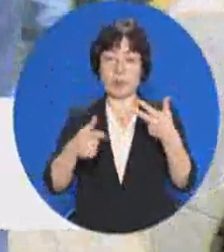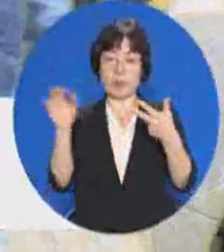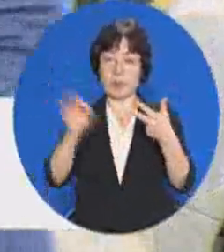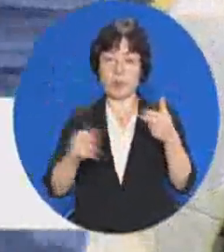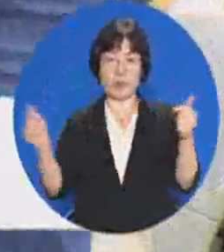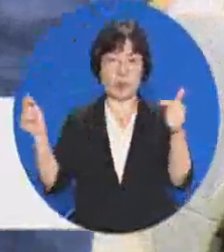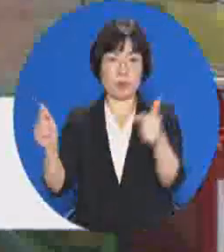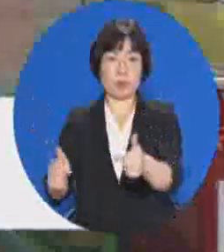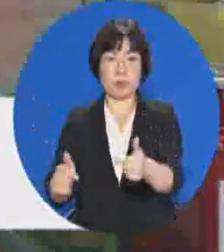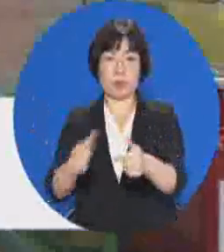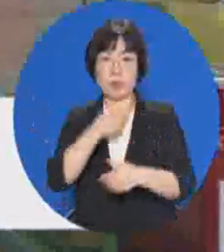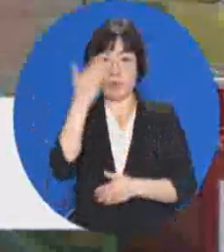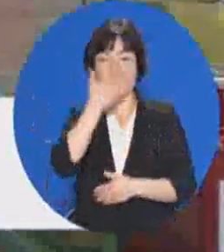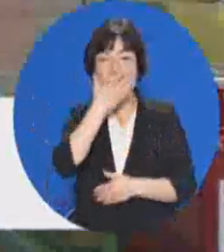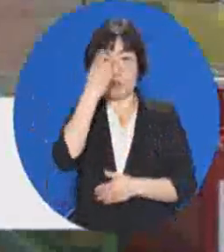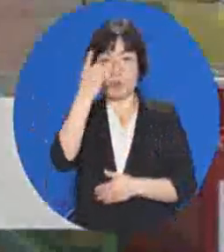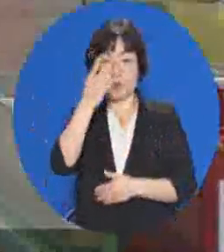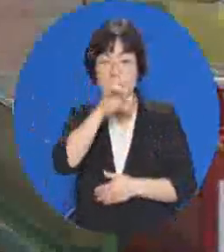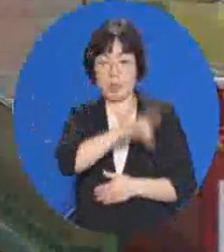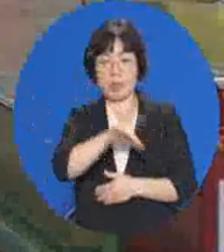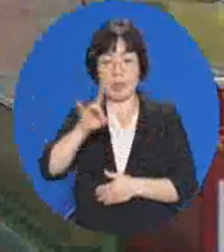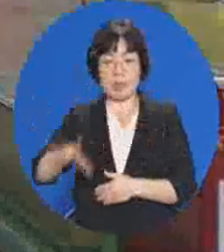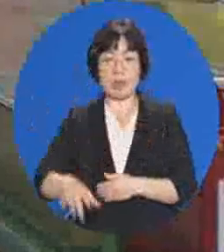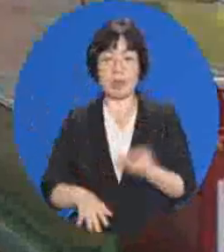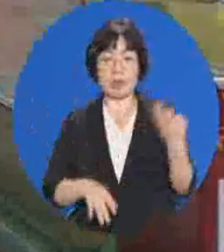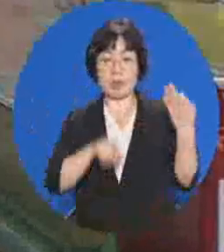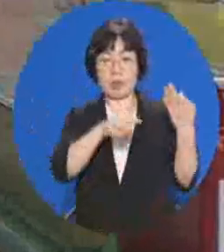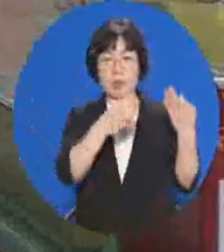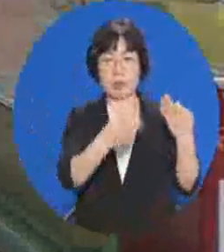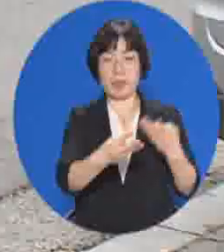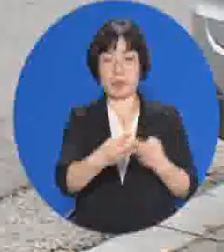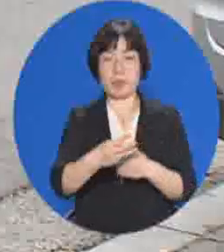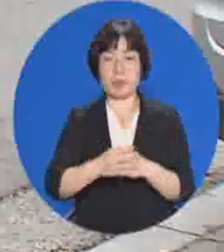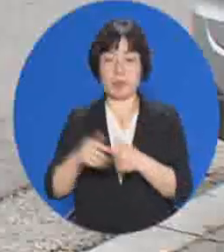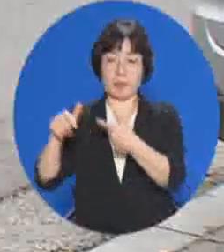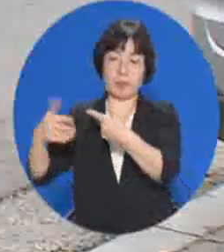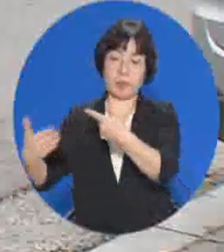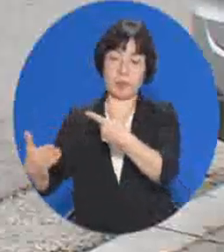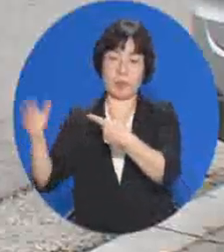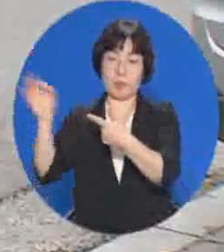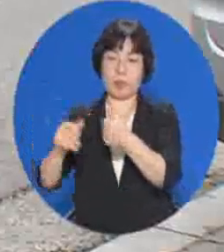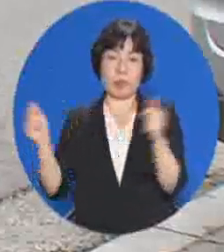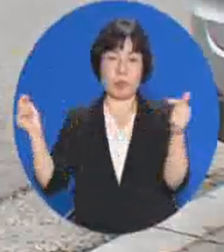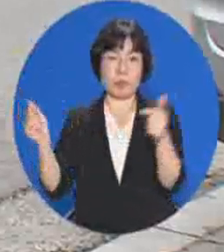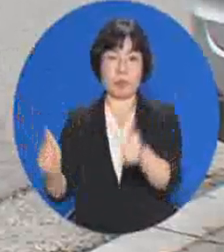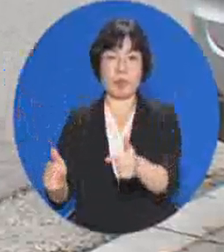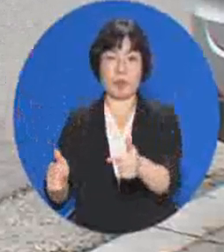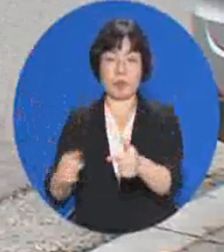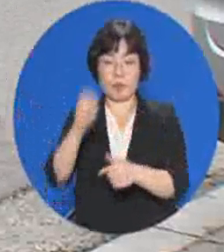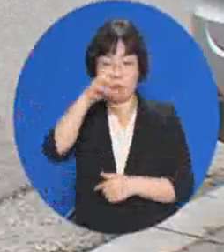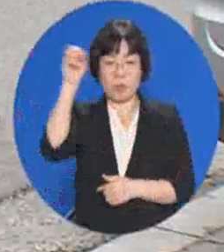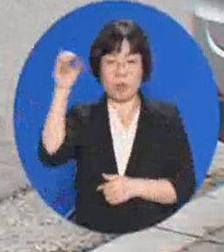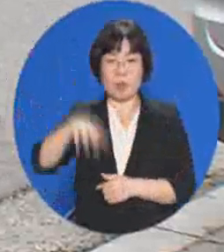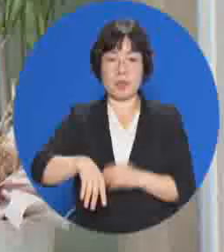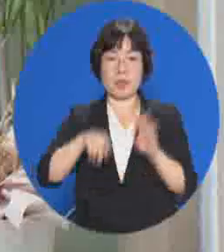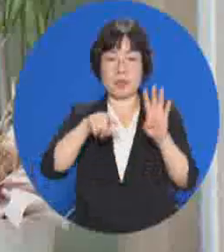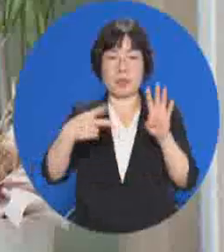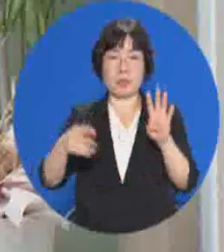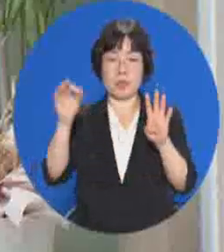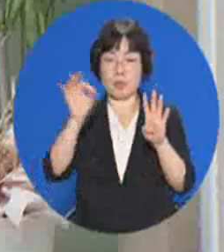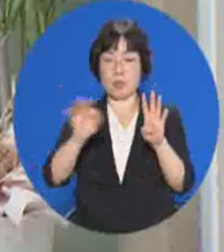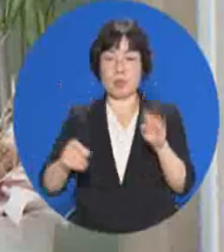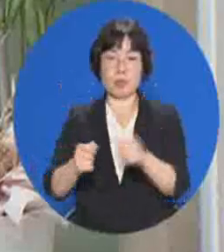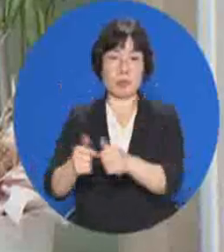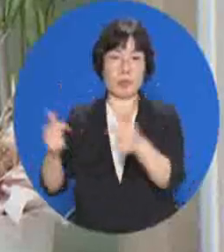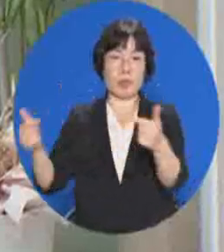줄었으며 여수와 순천에서는 각각 14.3%와 6.9%가 줄었고 광양에서는 4.2%가